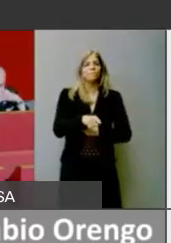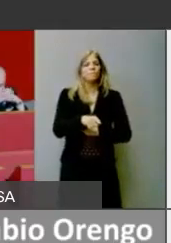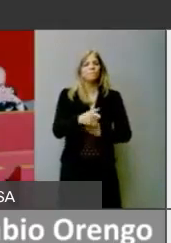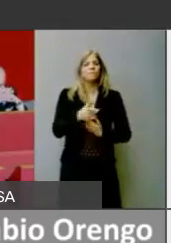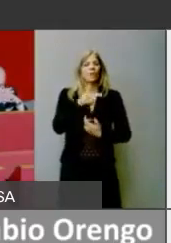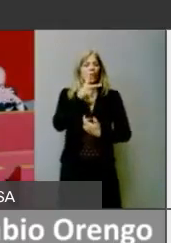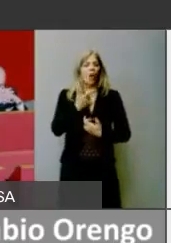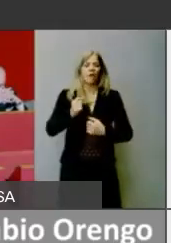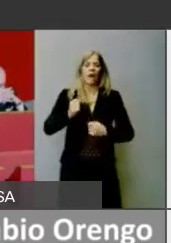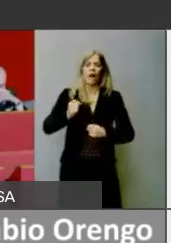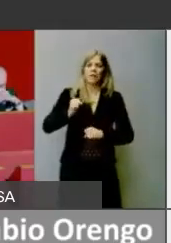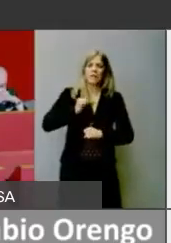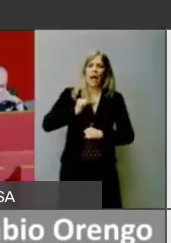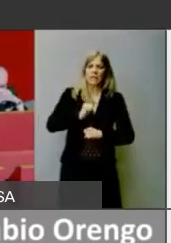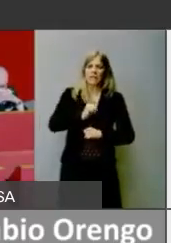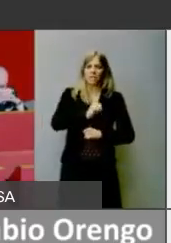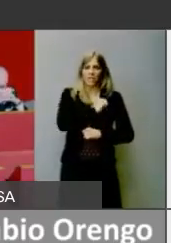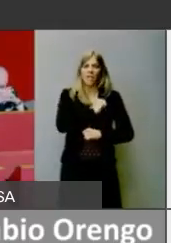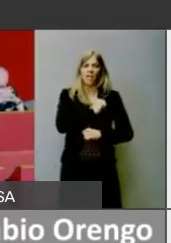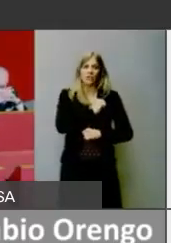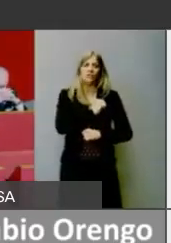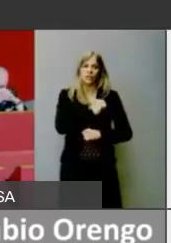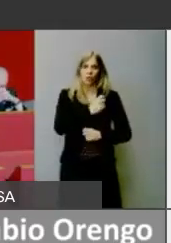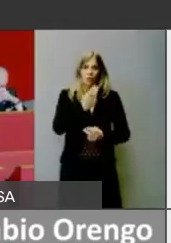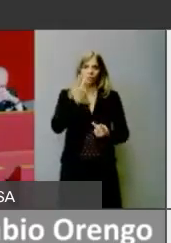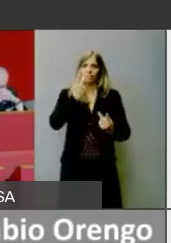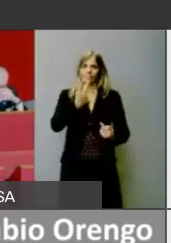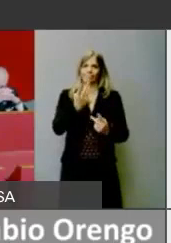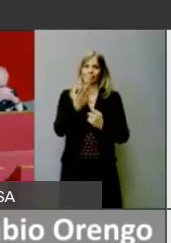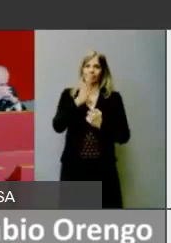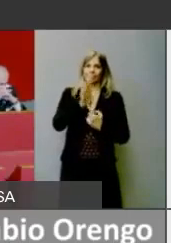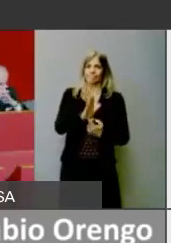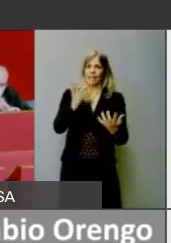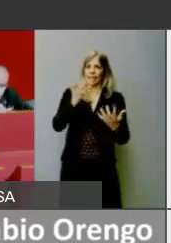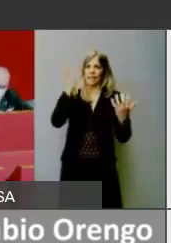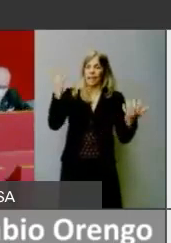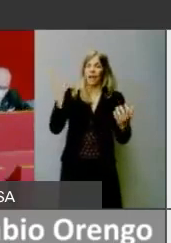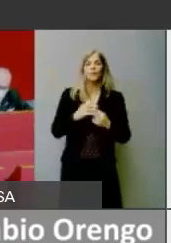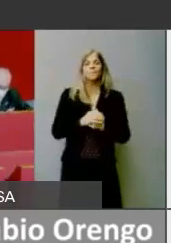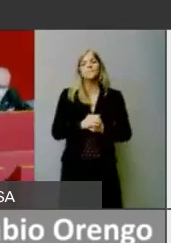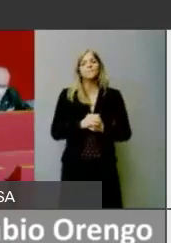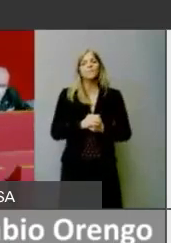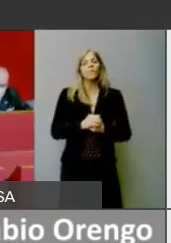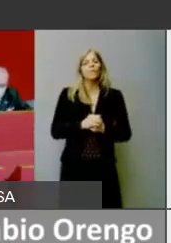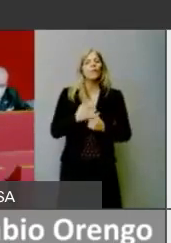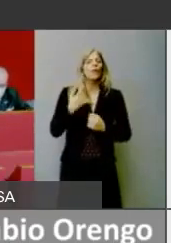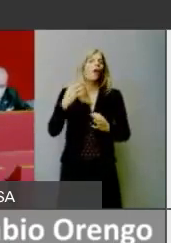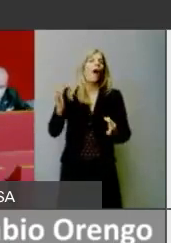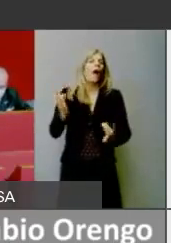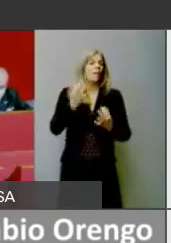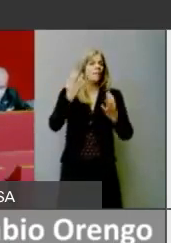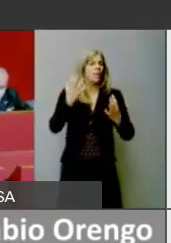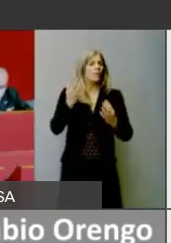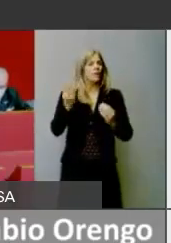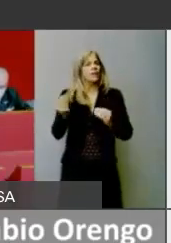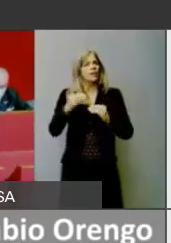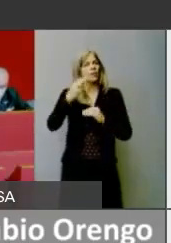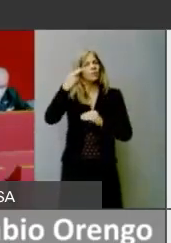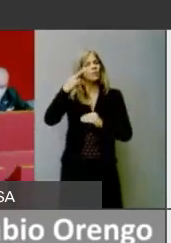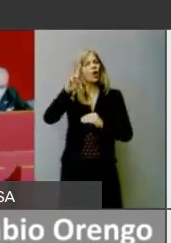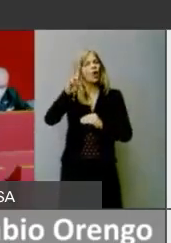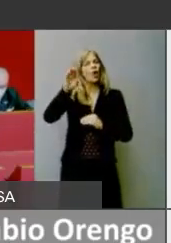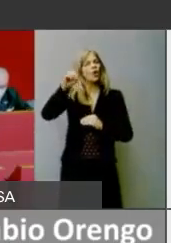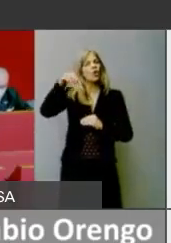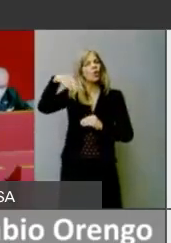concittadina. Approfitto insieme a Rosanna Benzi per ricordare anche Giovanna Romanato, che